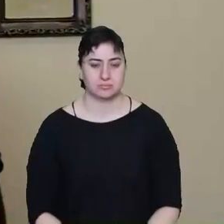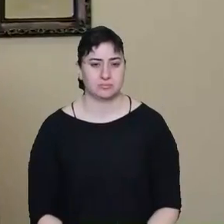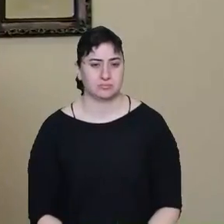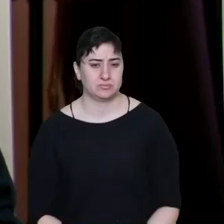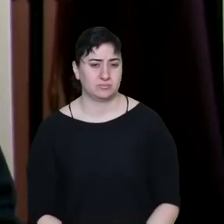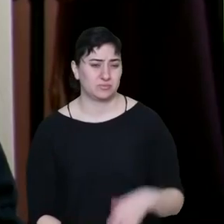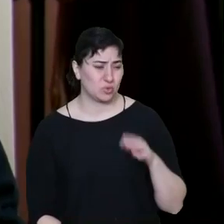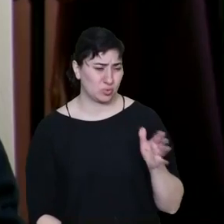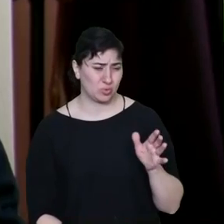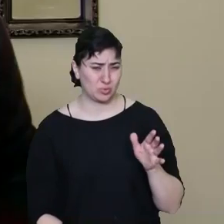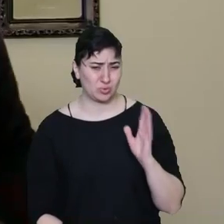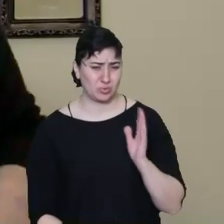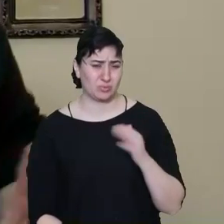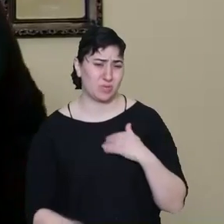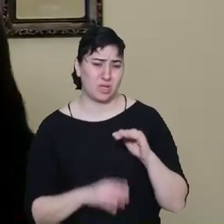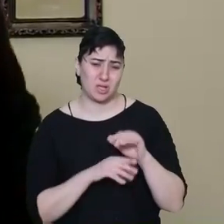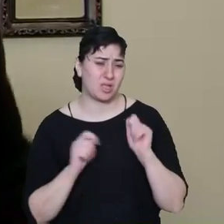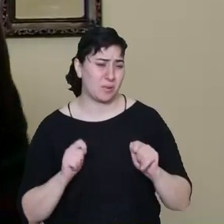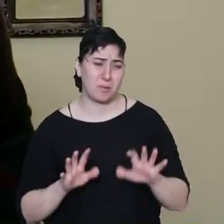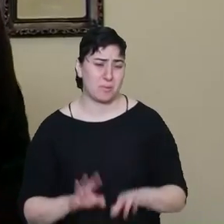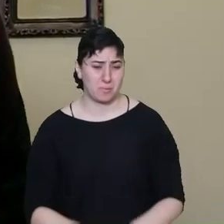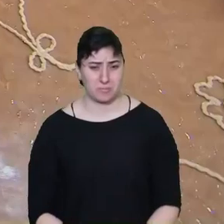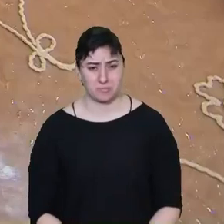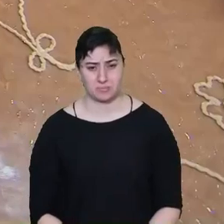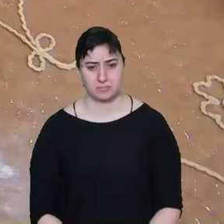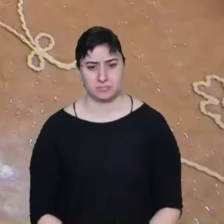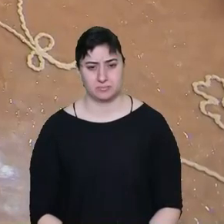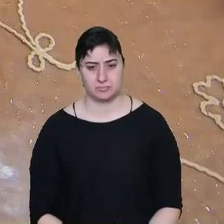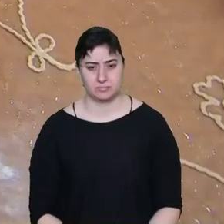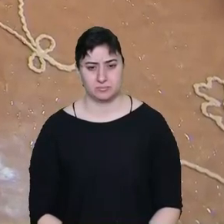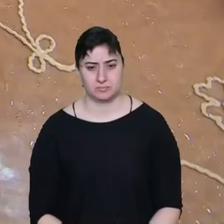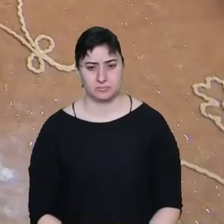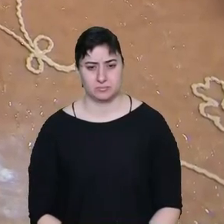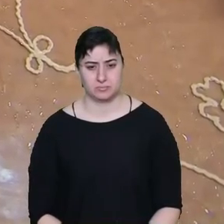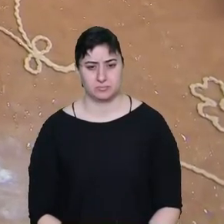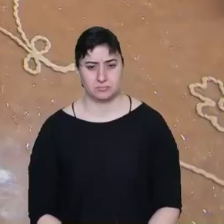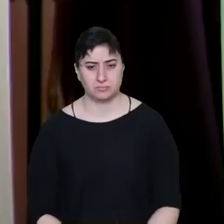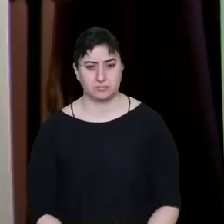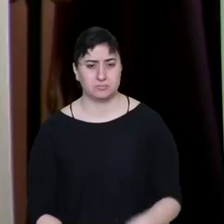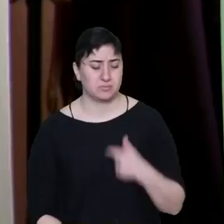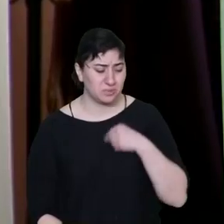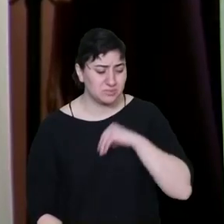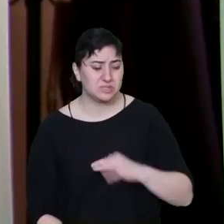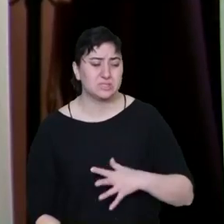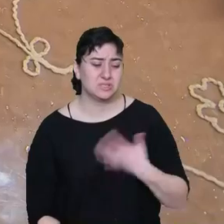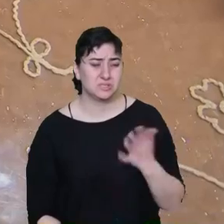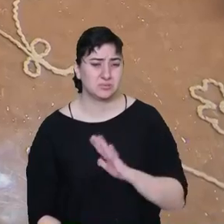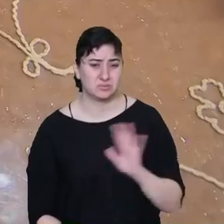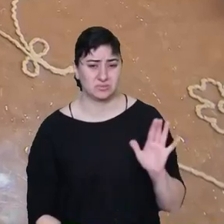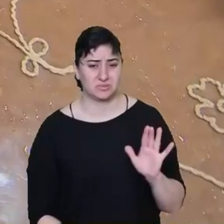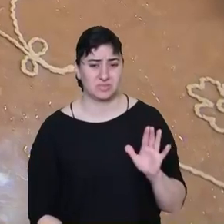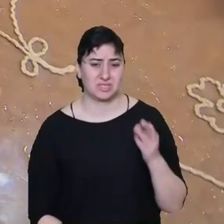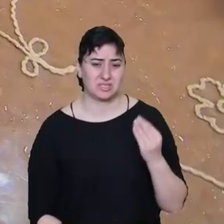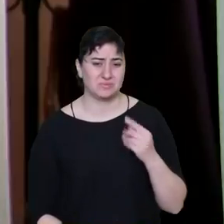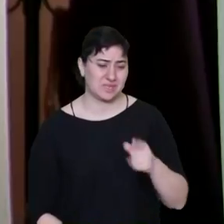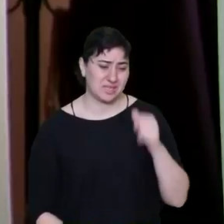Ya ben hayatta bunu pişiremem. Ya vallahi benim de canım istemiyor biliyor musun?